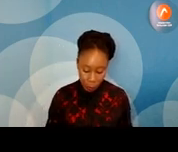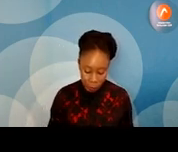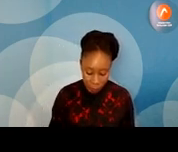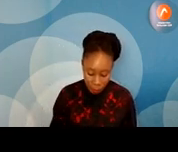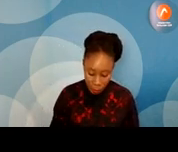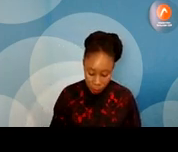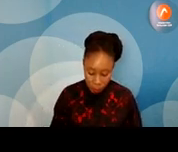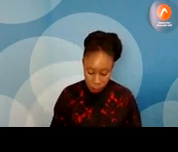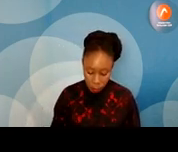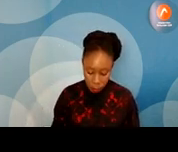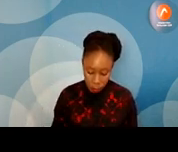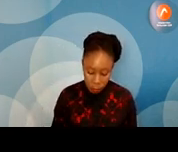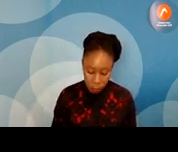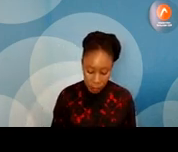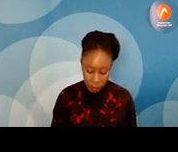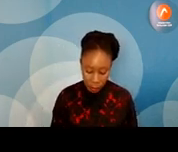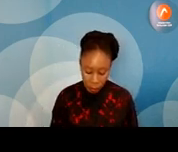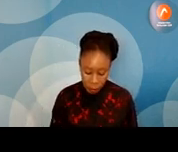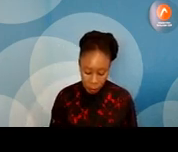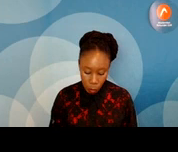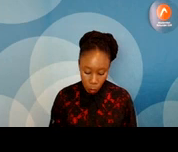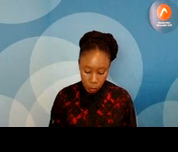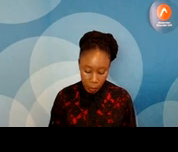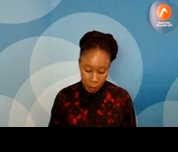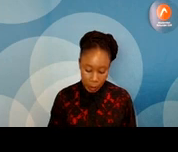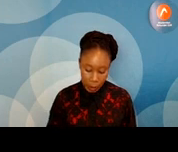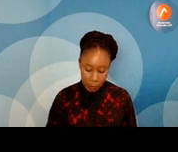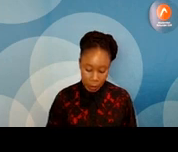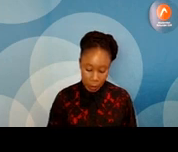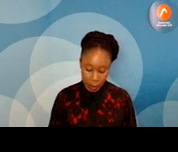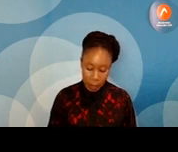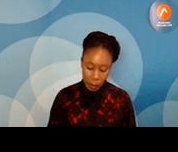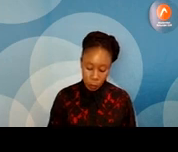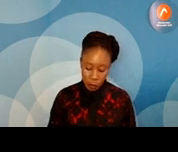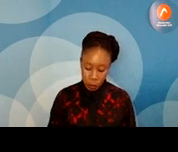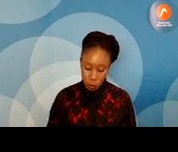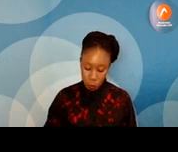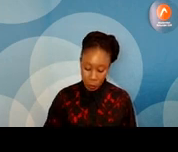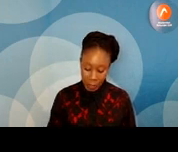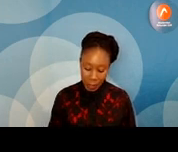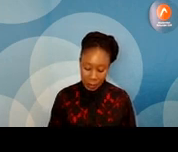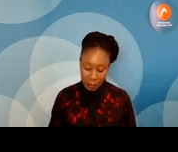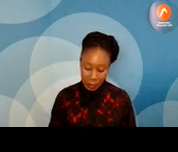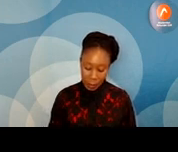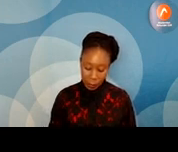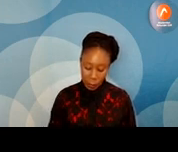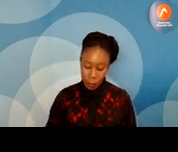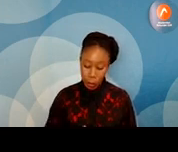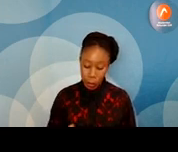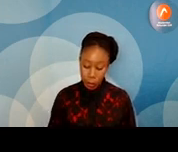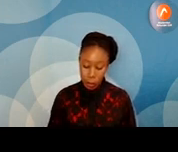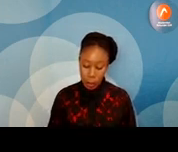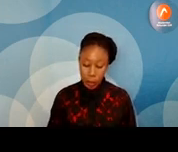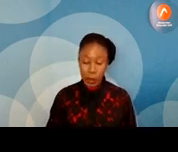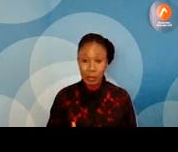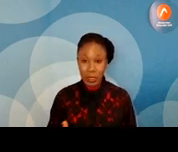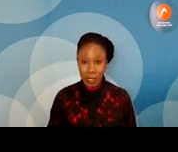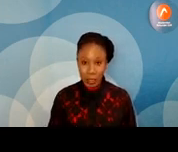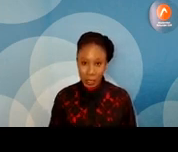en främjande del och där individens hälsotillstånd beaktas efter en